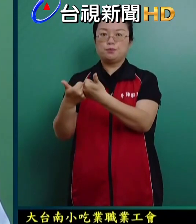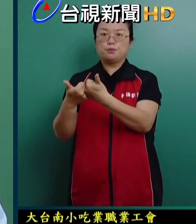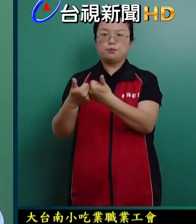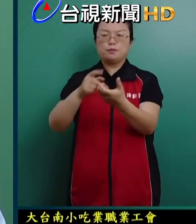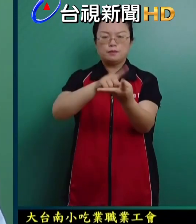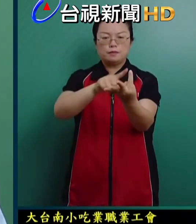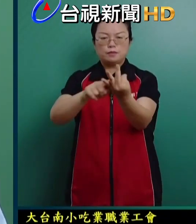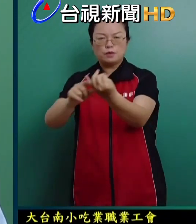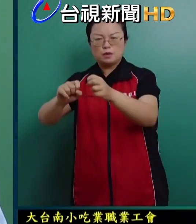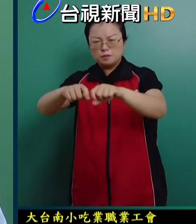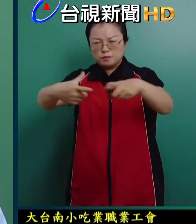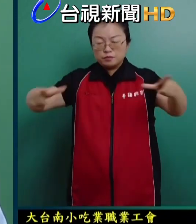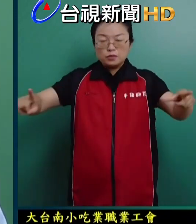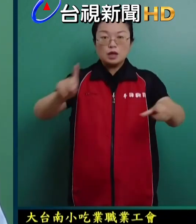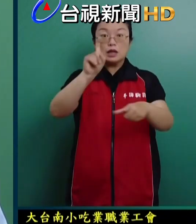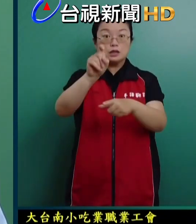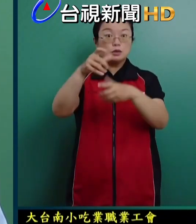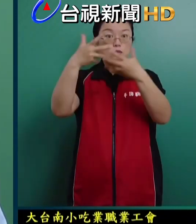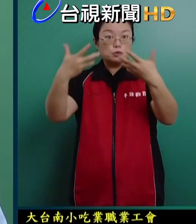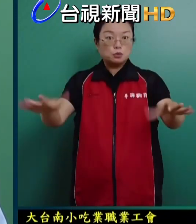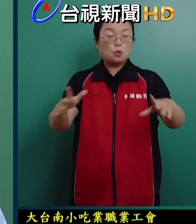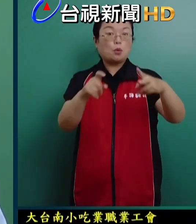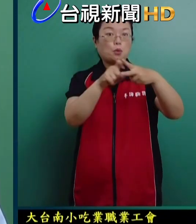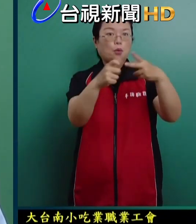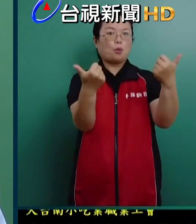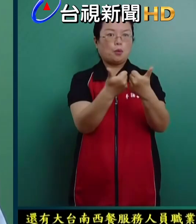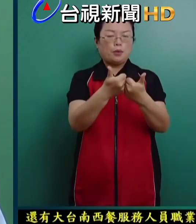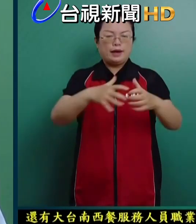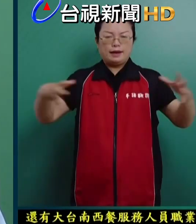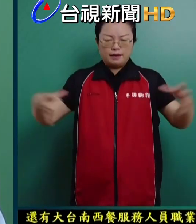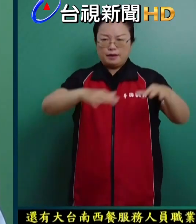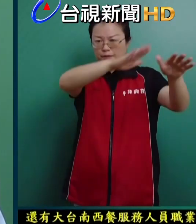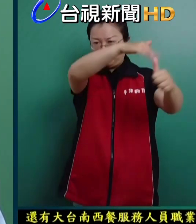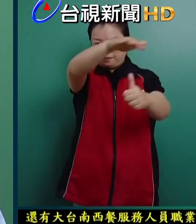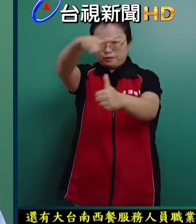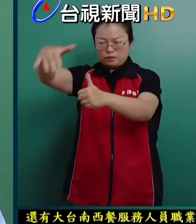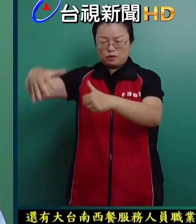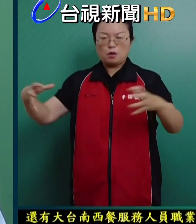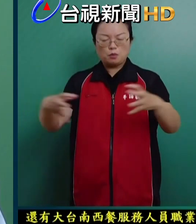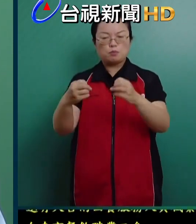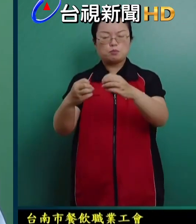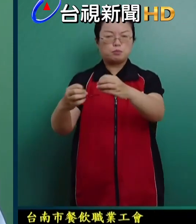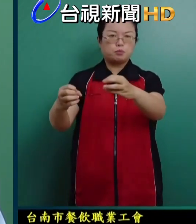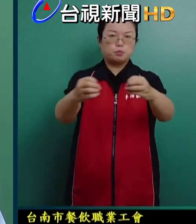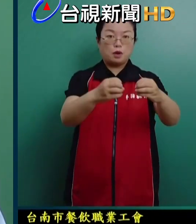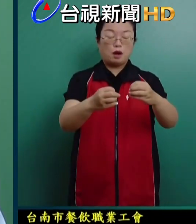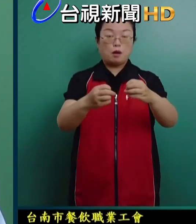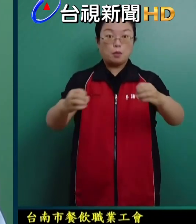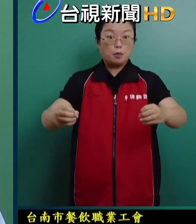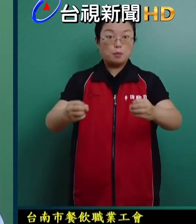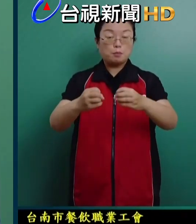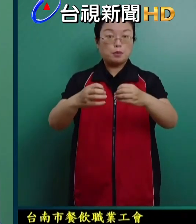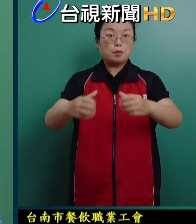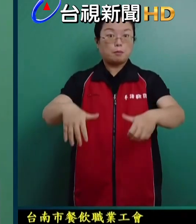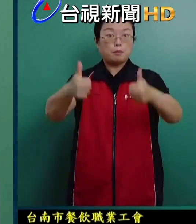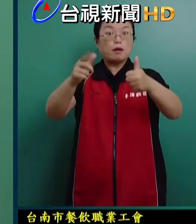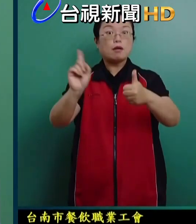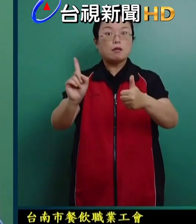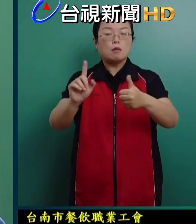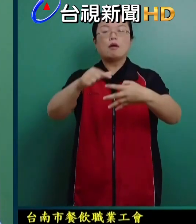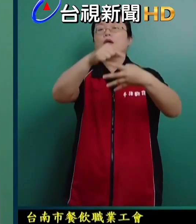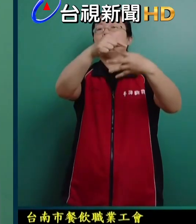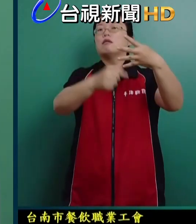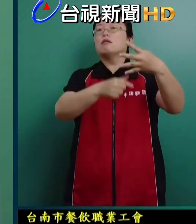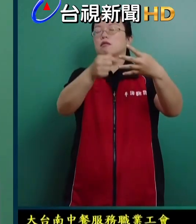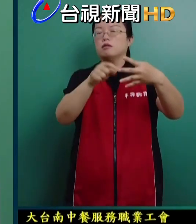这十几个工会我们一起来经过讨论，那得出一个共同的指引齁，